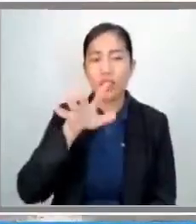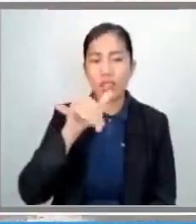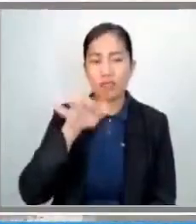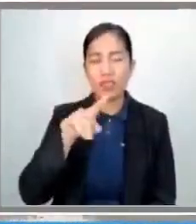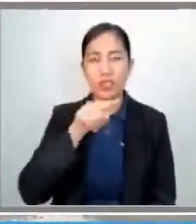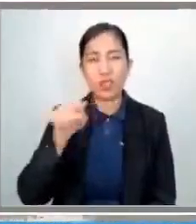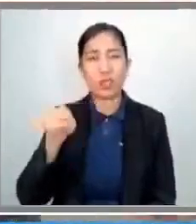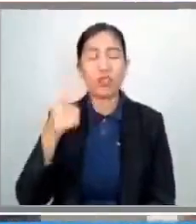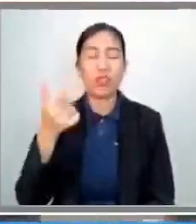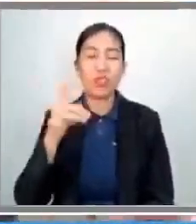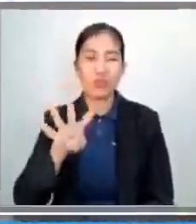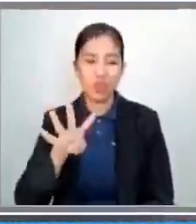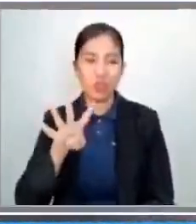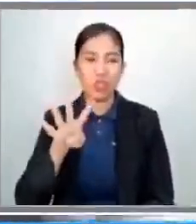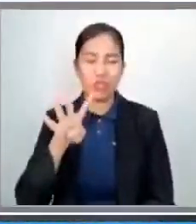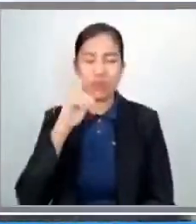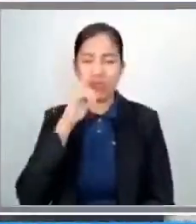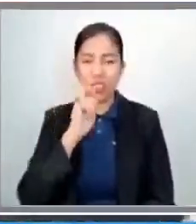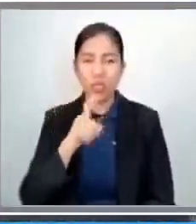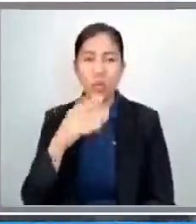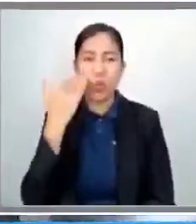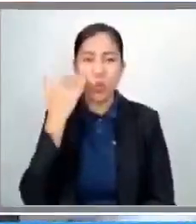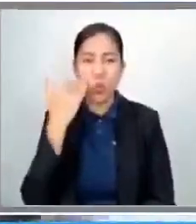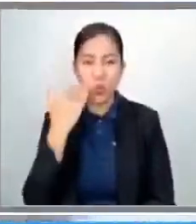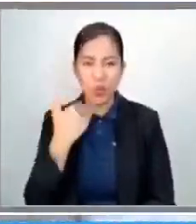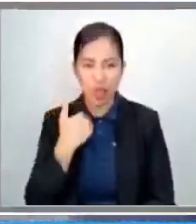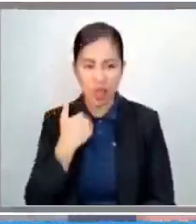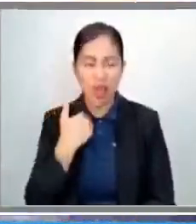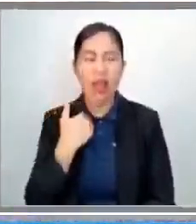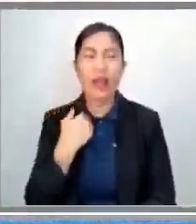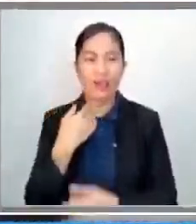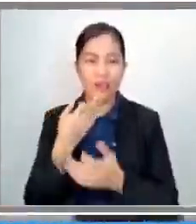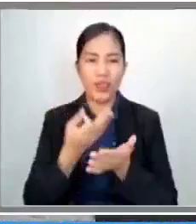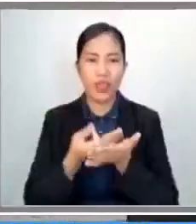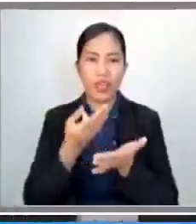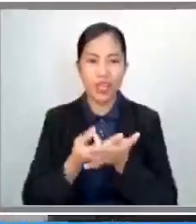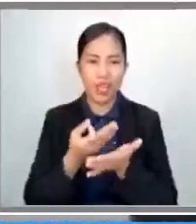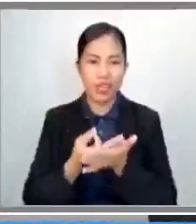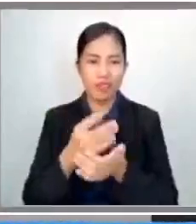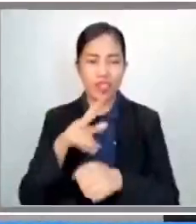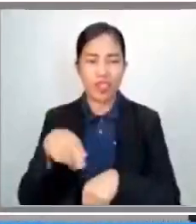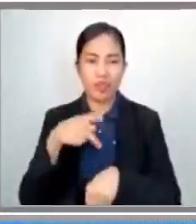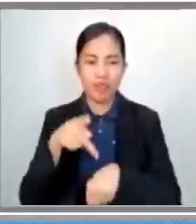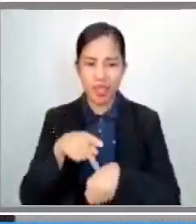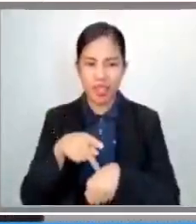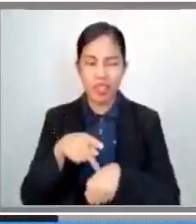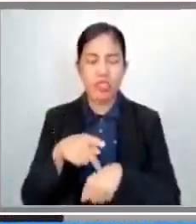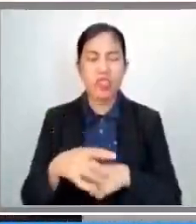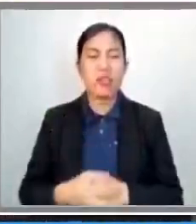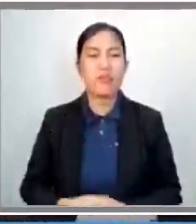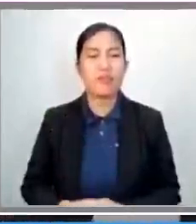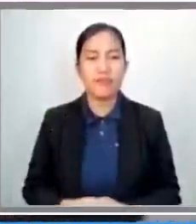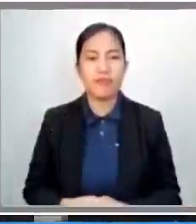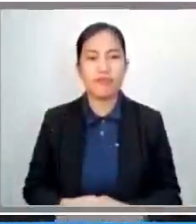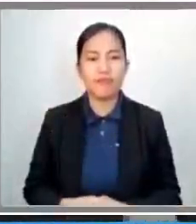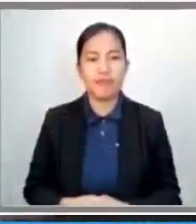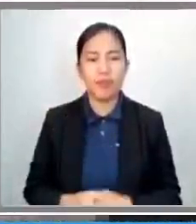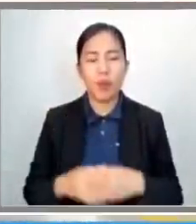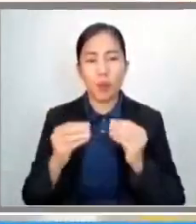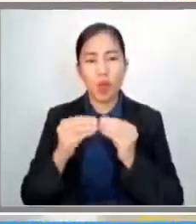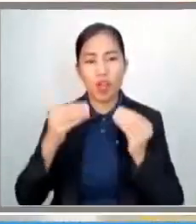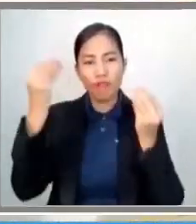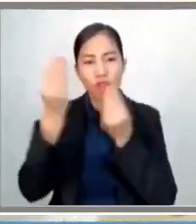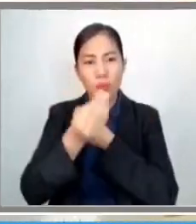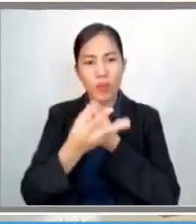ng mahigit ph2 bilyong ang pondo ng Pilipinas para rito para makapagbigay impormasyon sa kabataan inilunsad ng